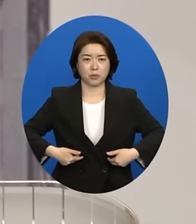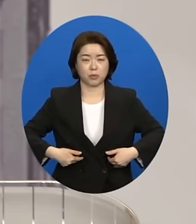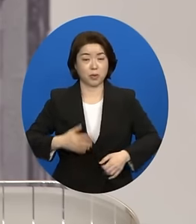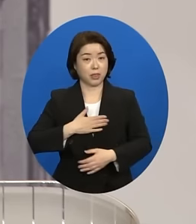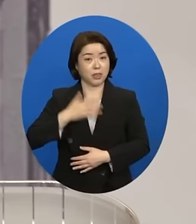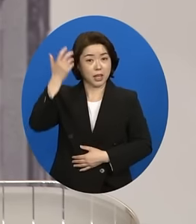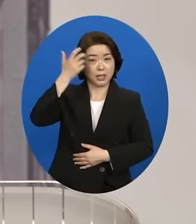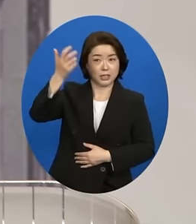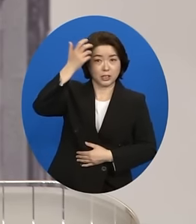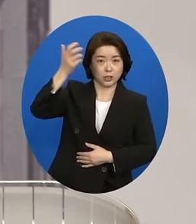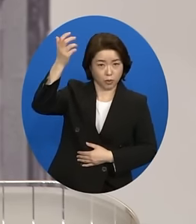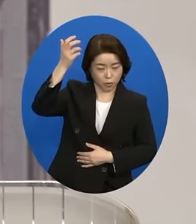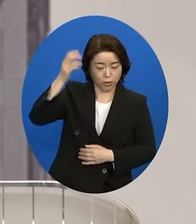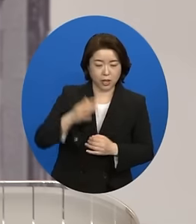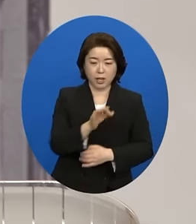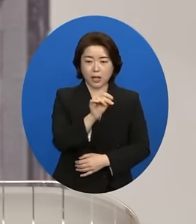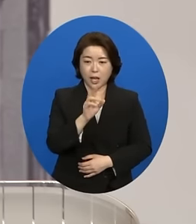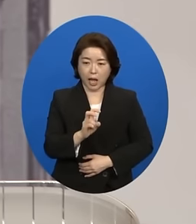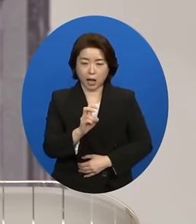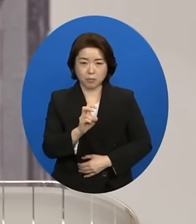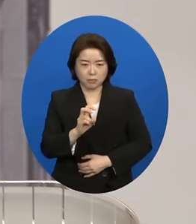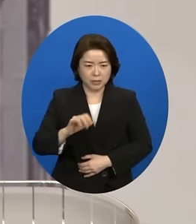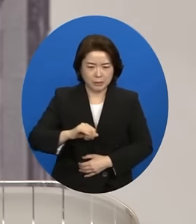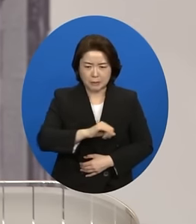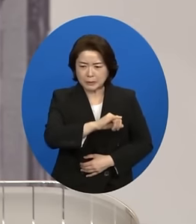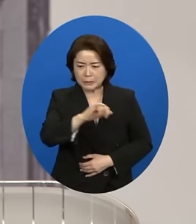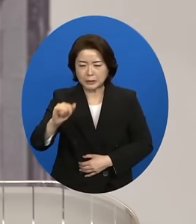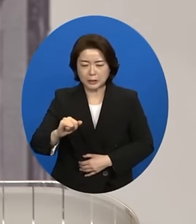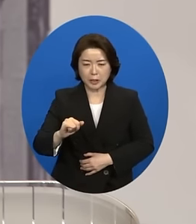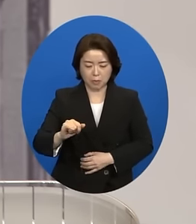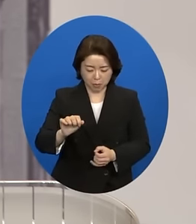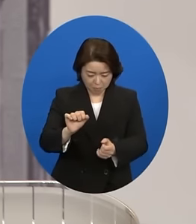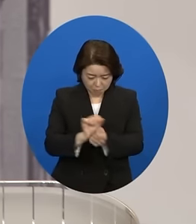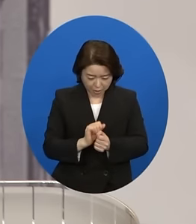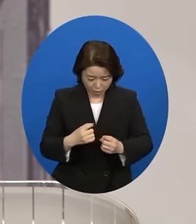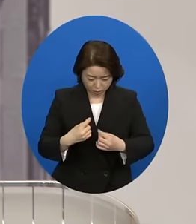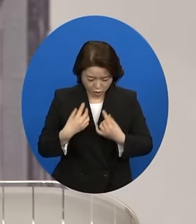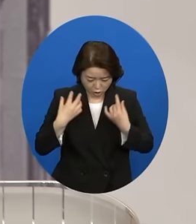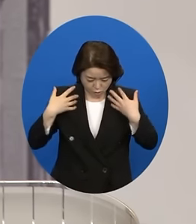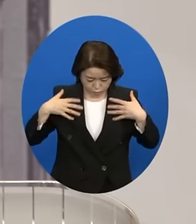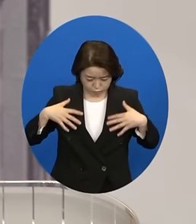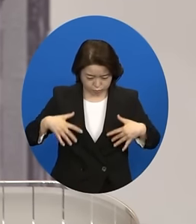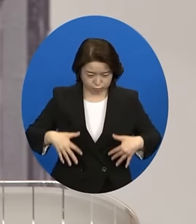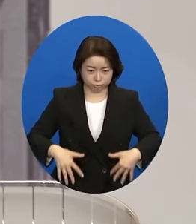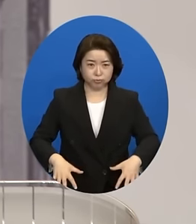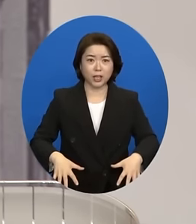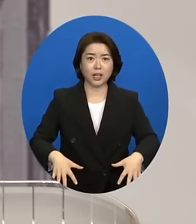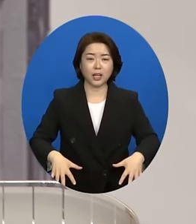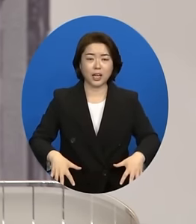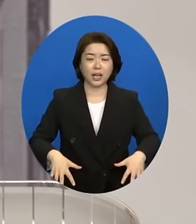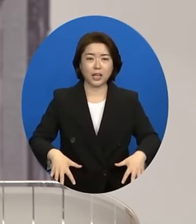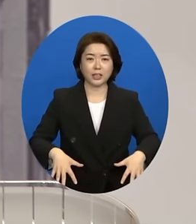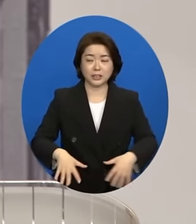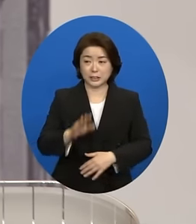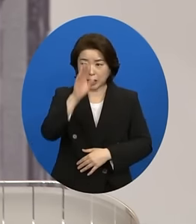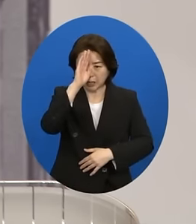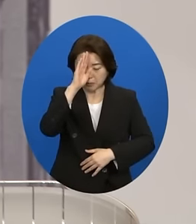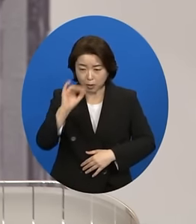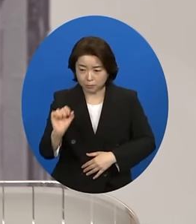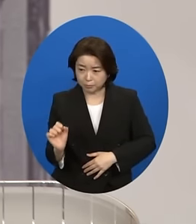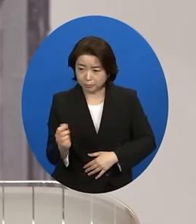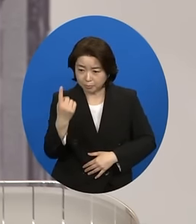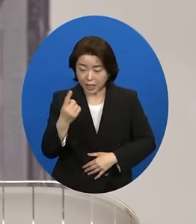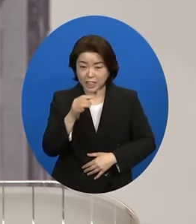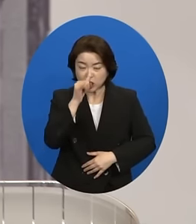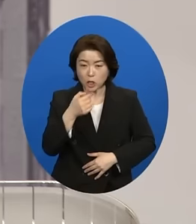영혼에 암세포가 들어와서 퍼지고 있지 않은가, 이것이 종양으로 발전하고 있지 않은가를 돌아봐야